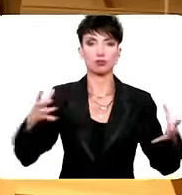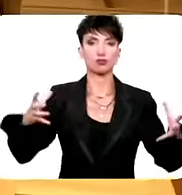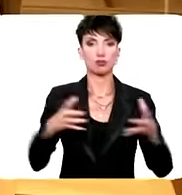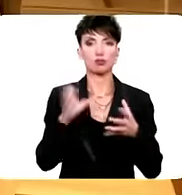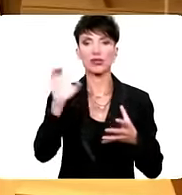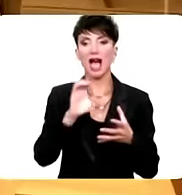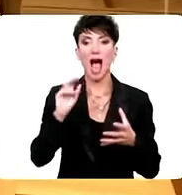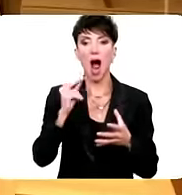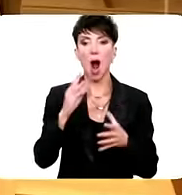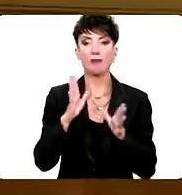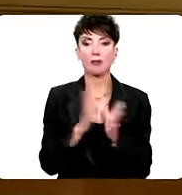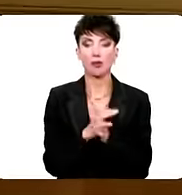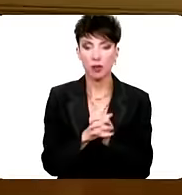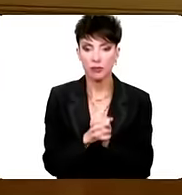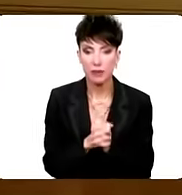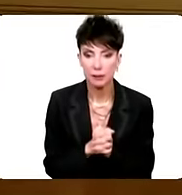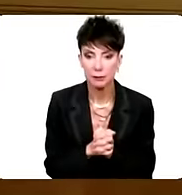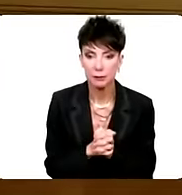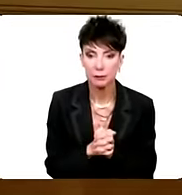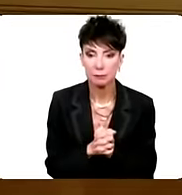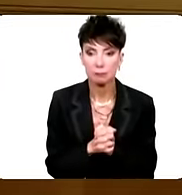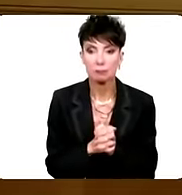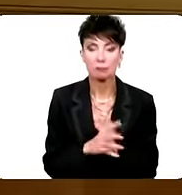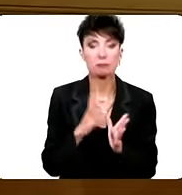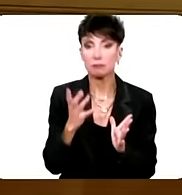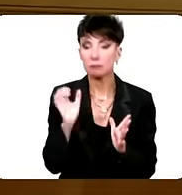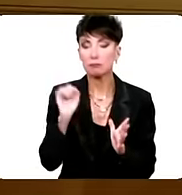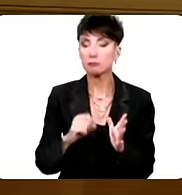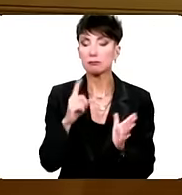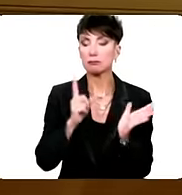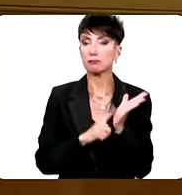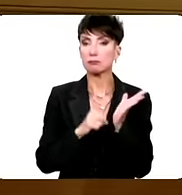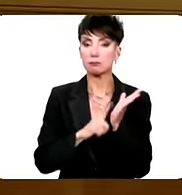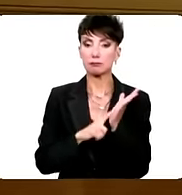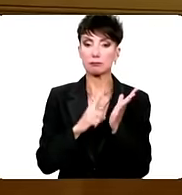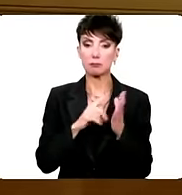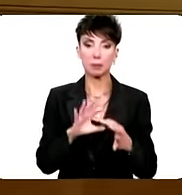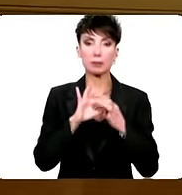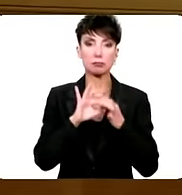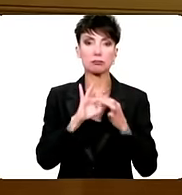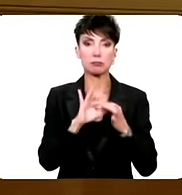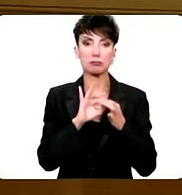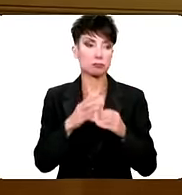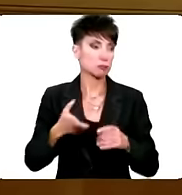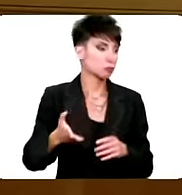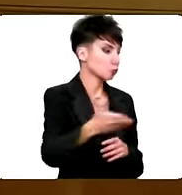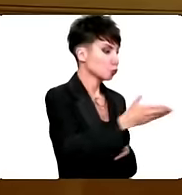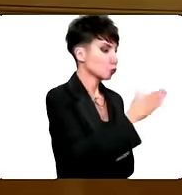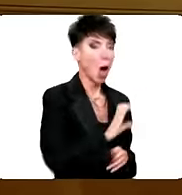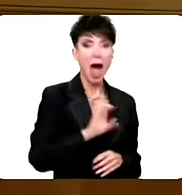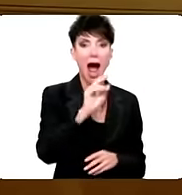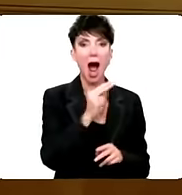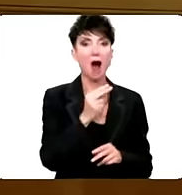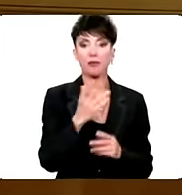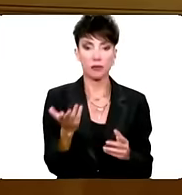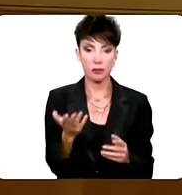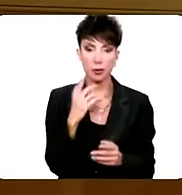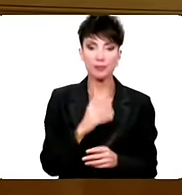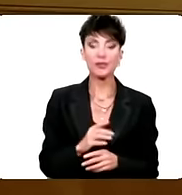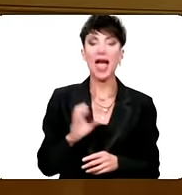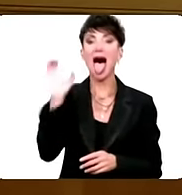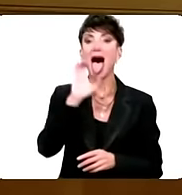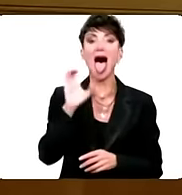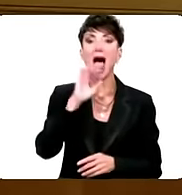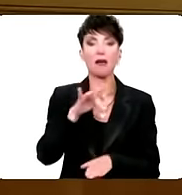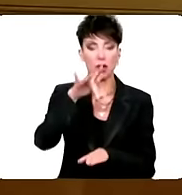αυτό. Και βέβαια να πω κάτι, εκεί θα χρειαστούμε και συνεργασία και με τους άλλους ευρωβουλευτές. Αν κάτι άντεξε, είναι το Ευρωπαϊκό Κέντρο άντεξε. Mm-hmm.